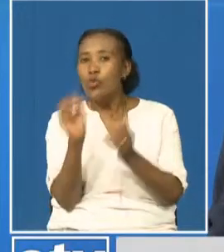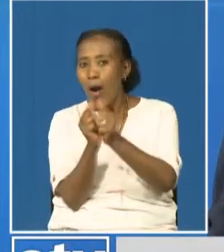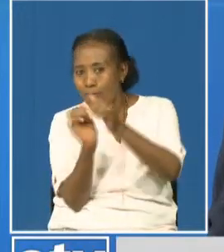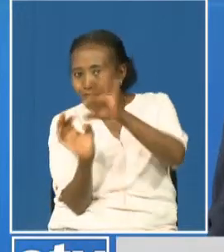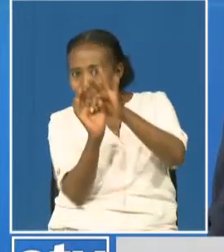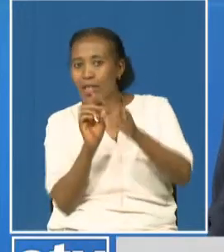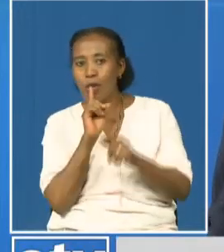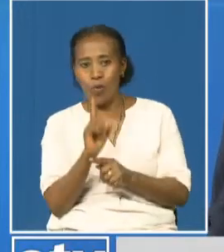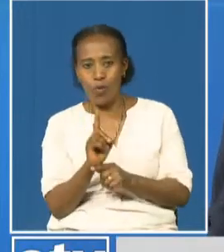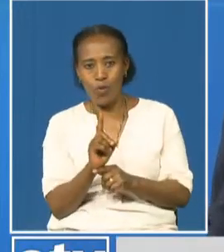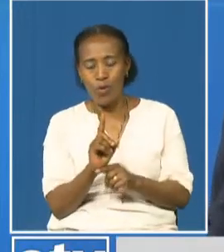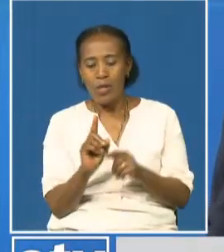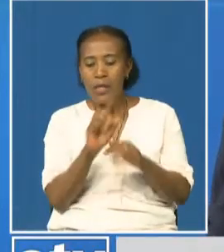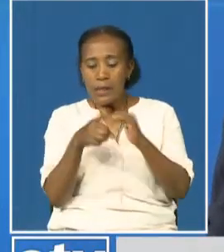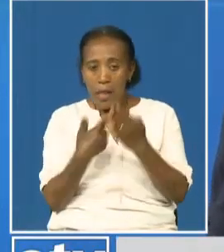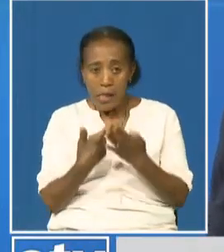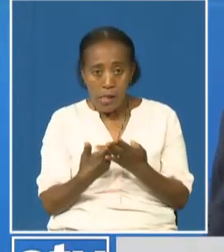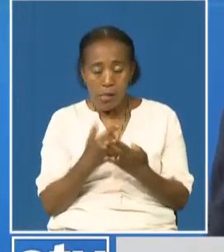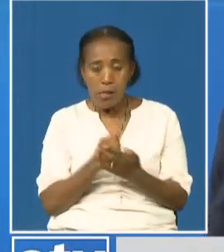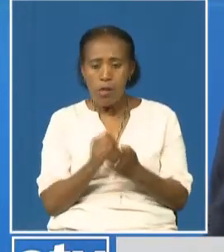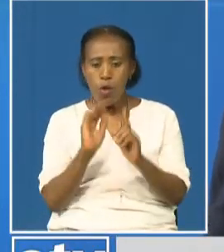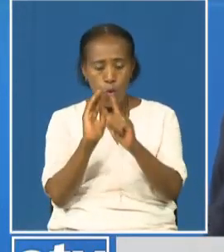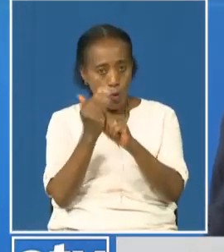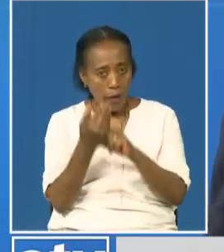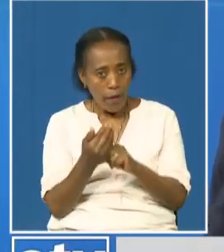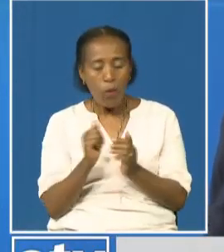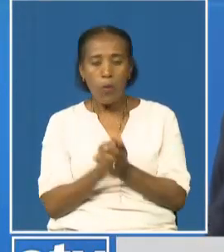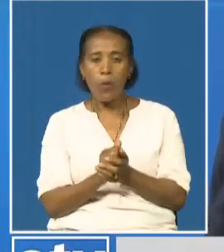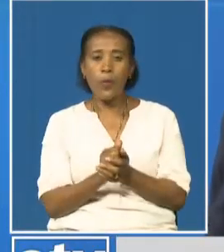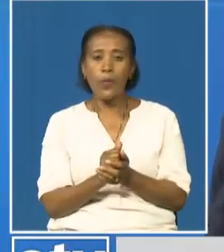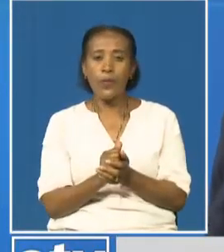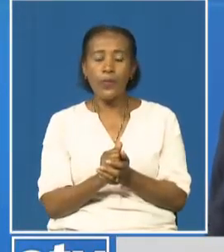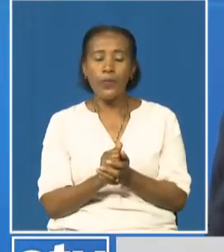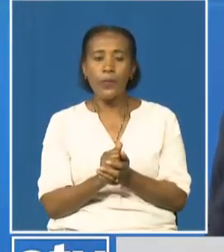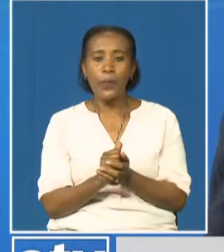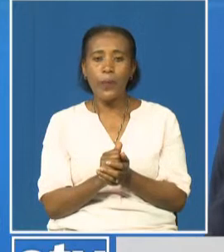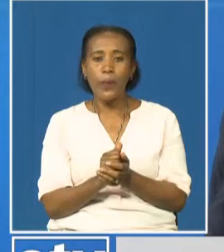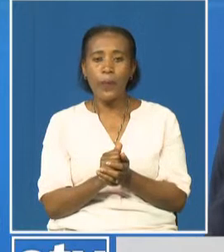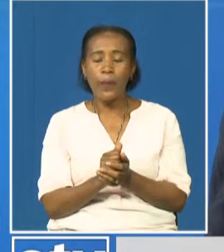ነው። ስለዚህ ሁኔታው